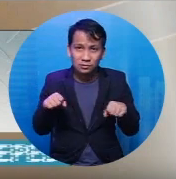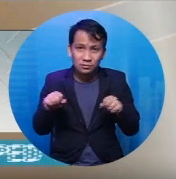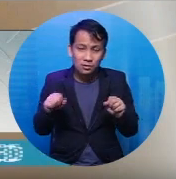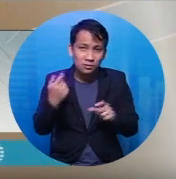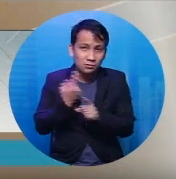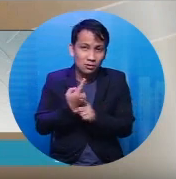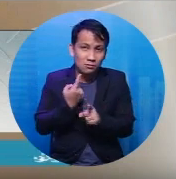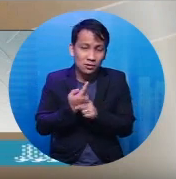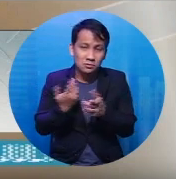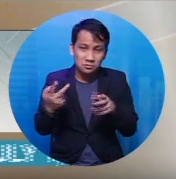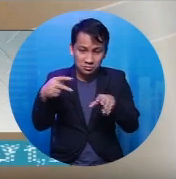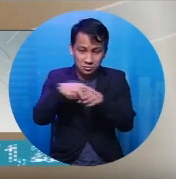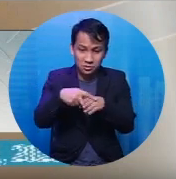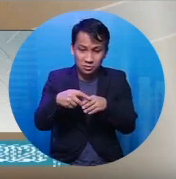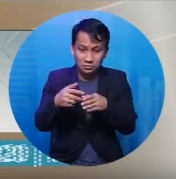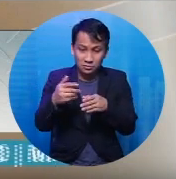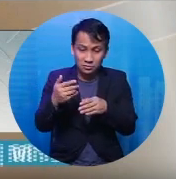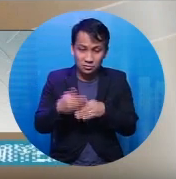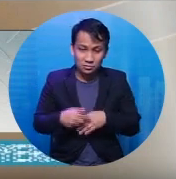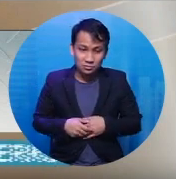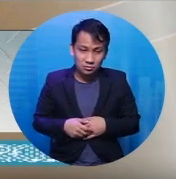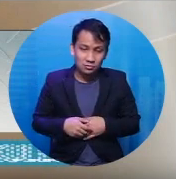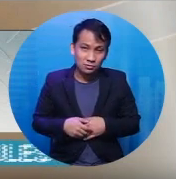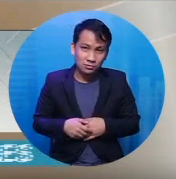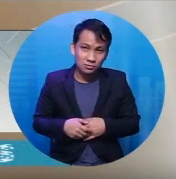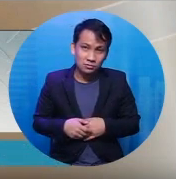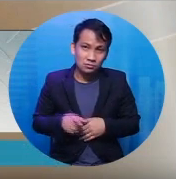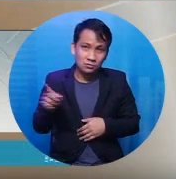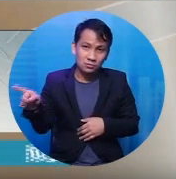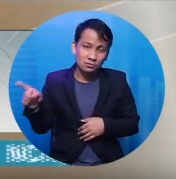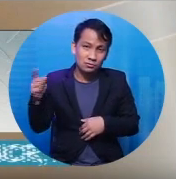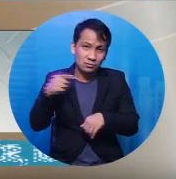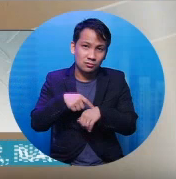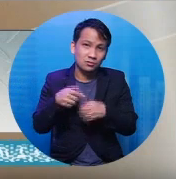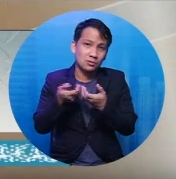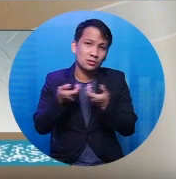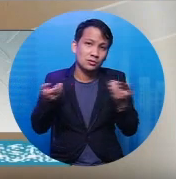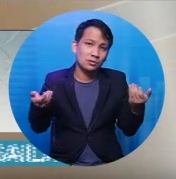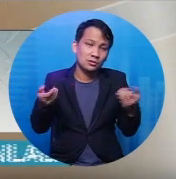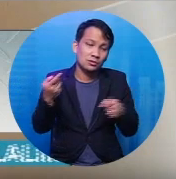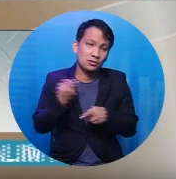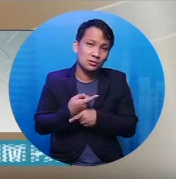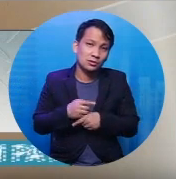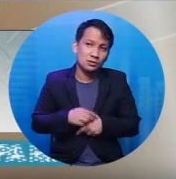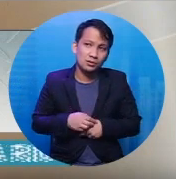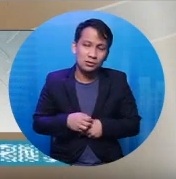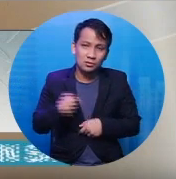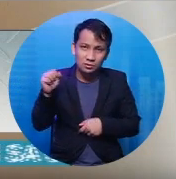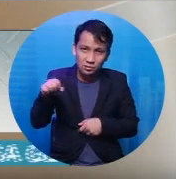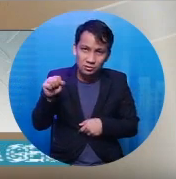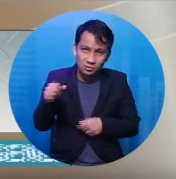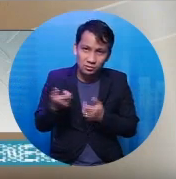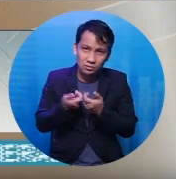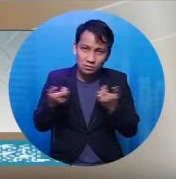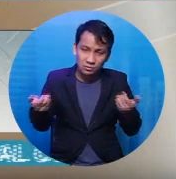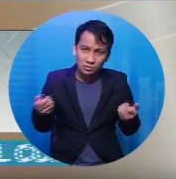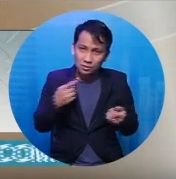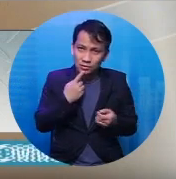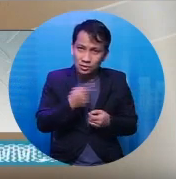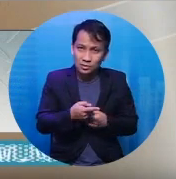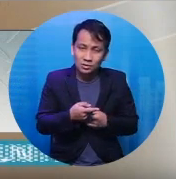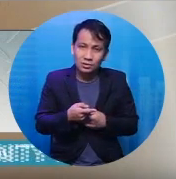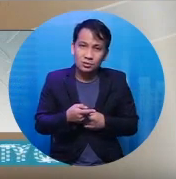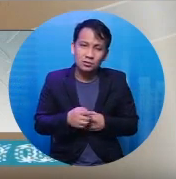ba kayo yung asawa? Yung time na yun, hiwalay na tayo, di ba? O kaya nga, dahil nakipagkulog ka sa